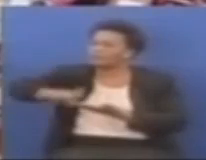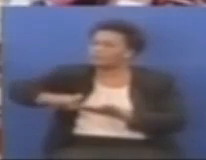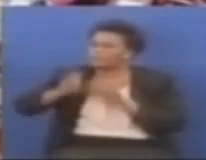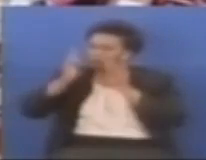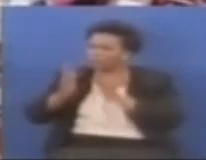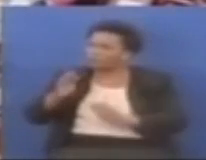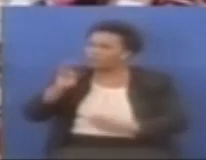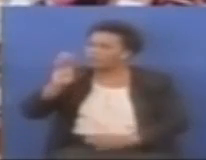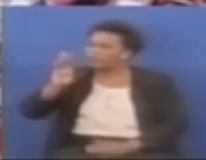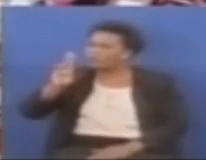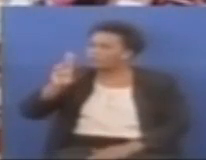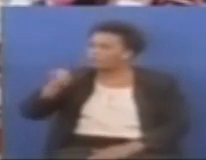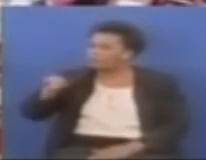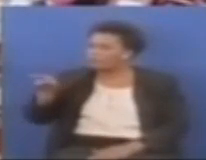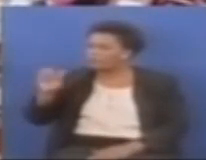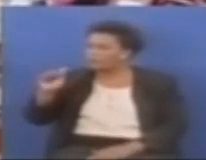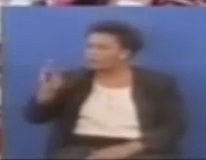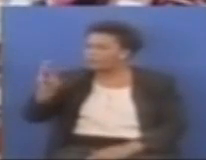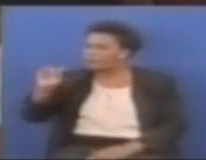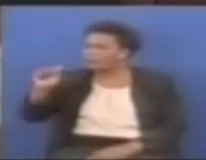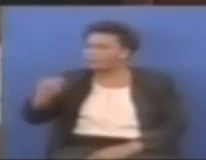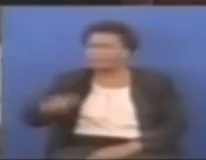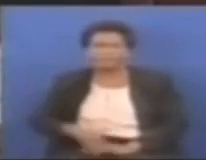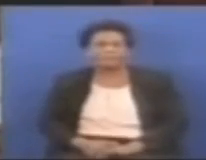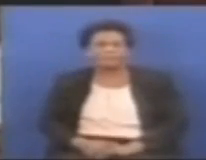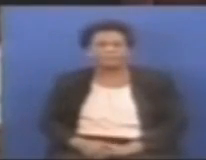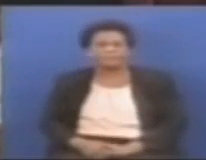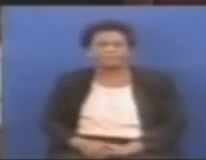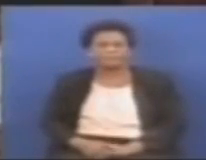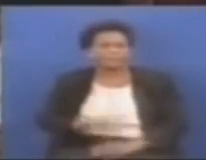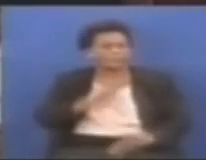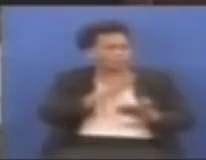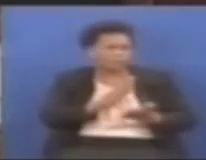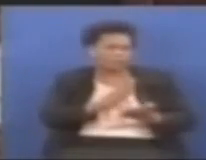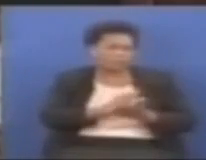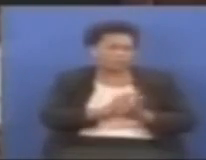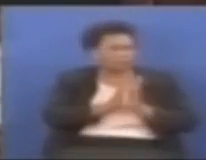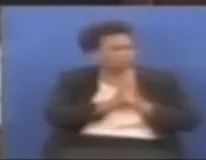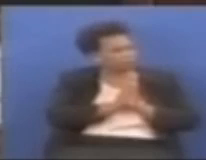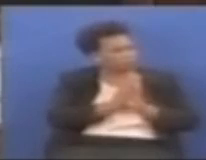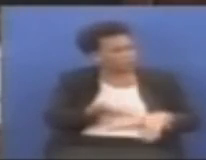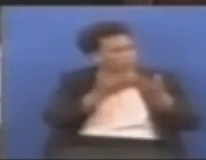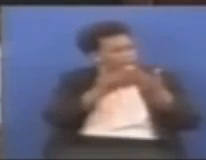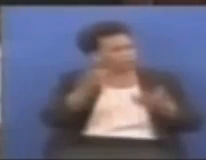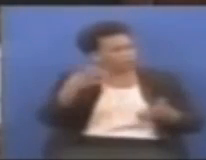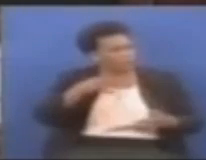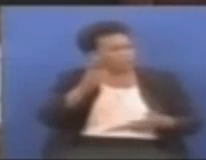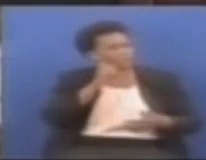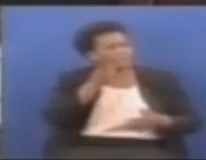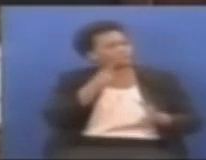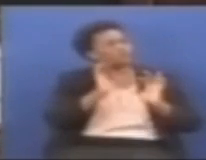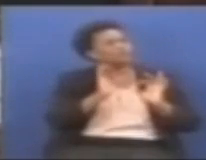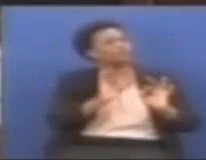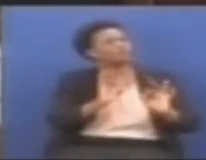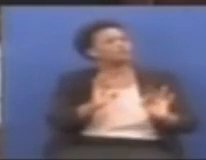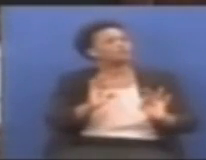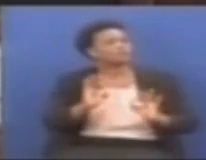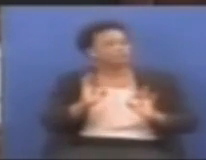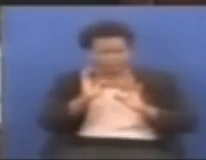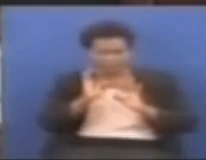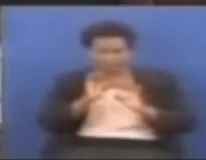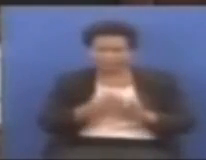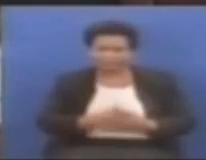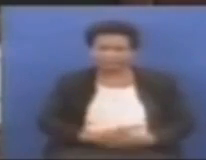kufanya operation za mara kwa mara, mfano operation Jodari kwenye ukanda wa pwani na operation Sangara ziwa Victoria,